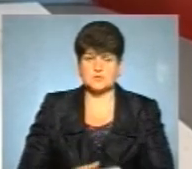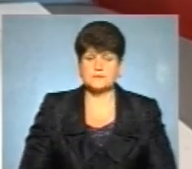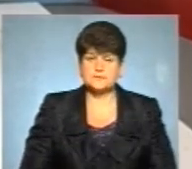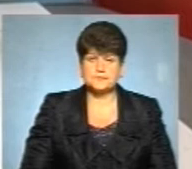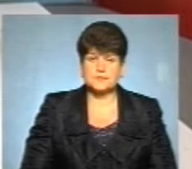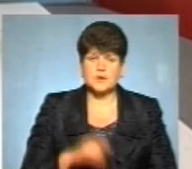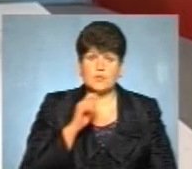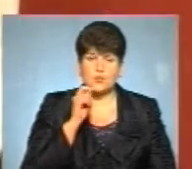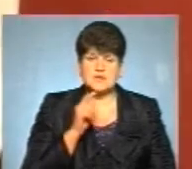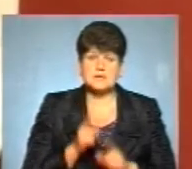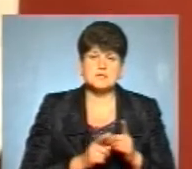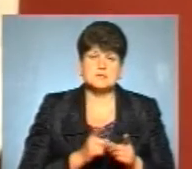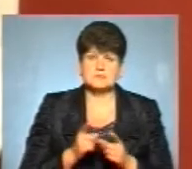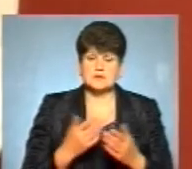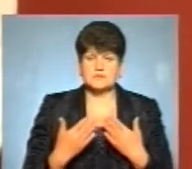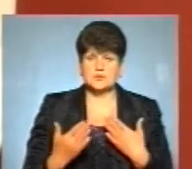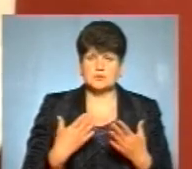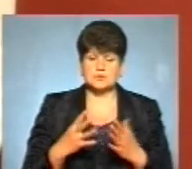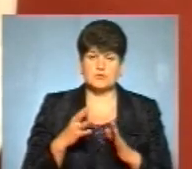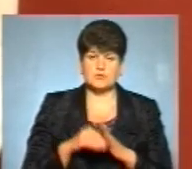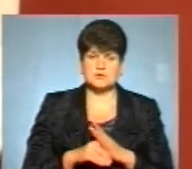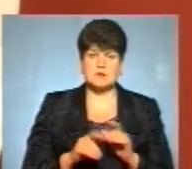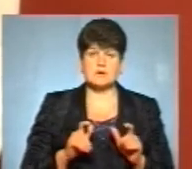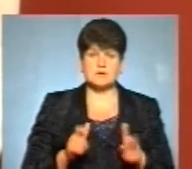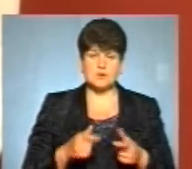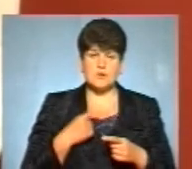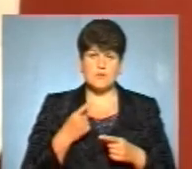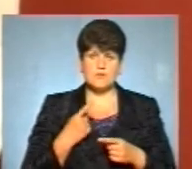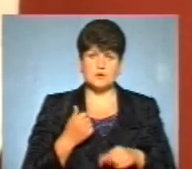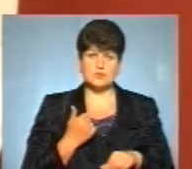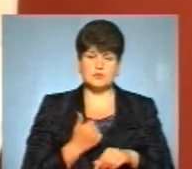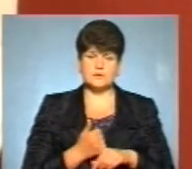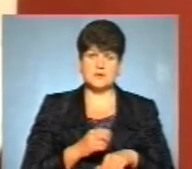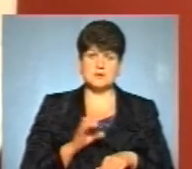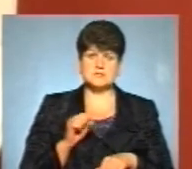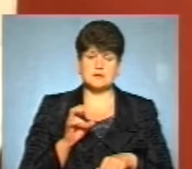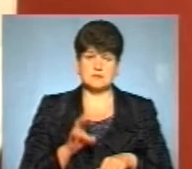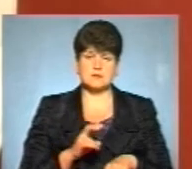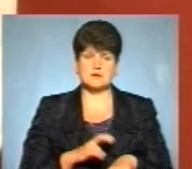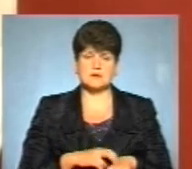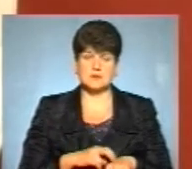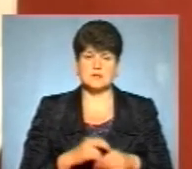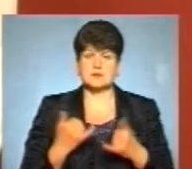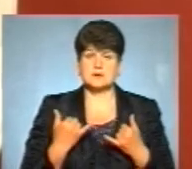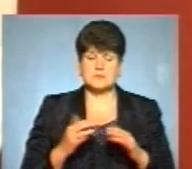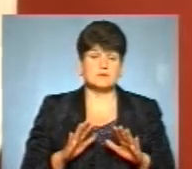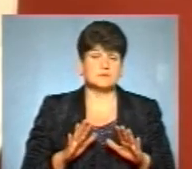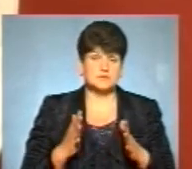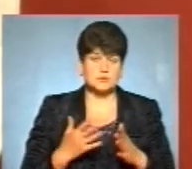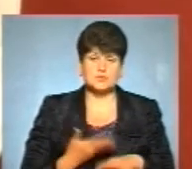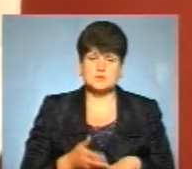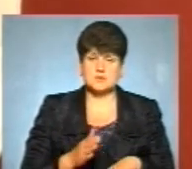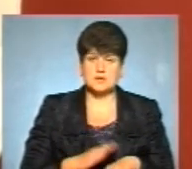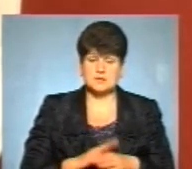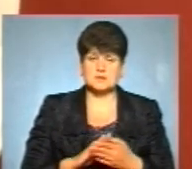Україні змінили підходи до запровадження карантину, каже головний санітарний лікар Віктор Ляшко. Відтепер у разі ускладнення